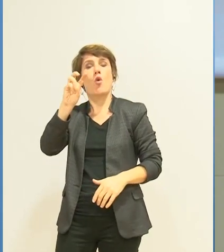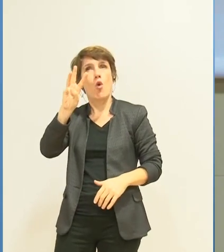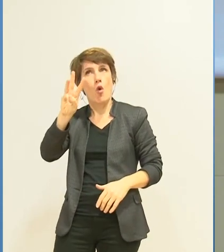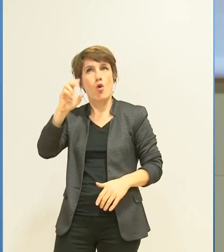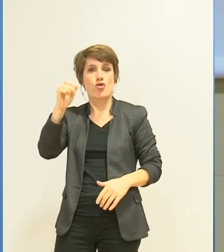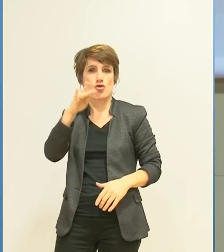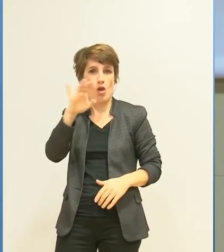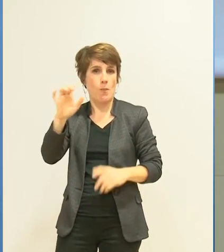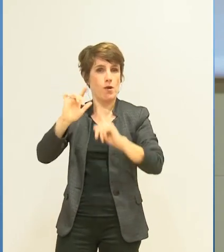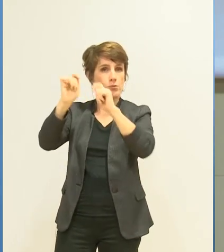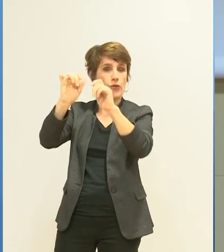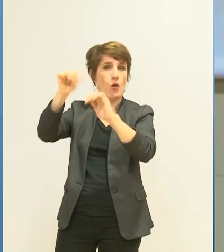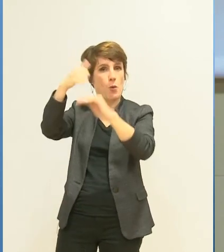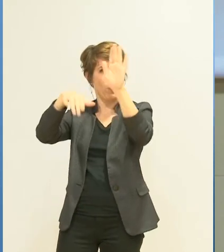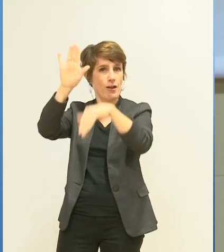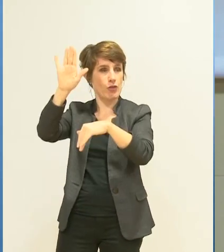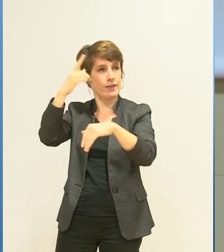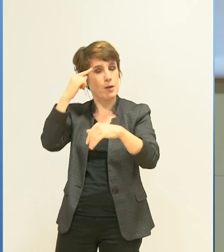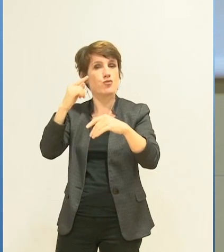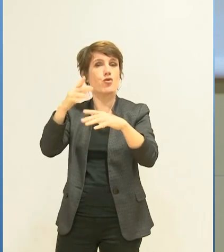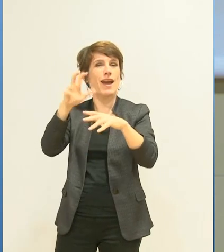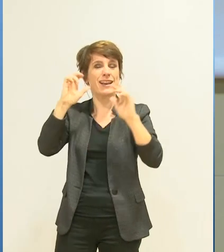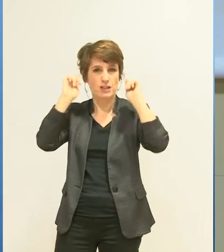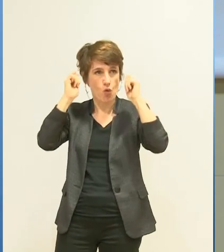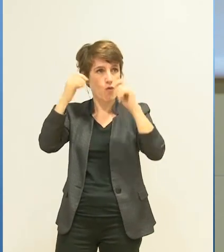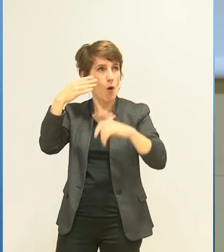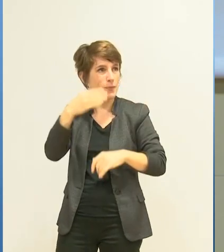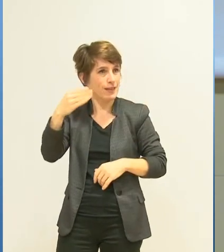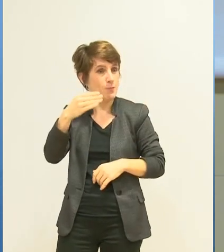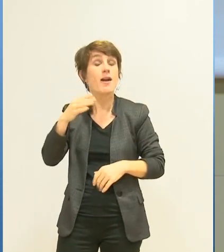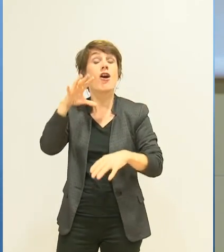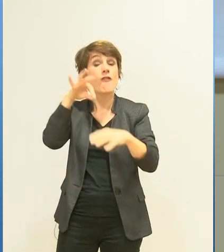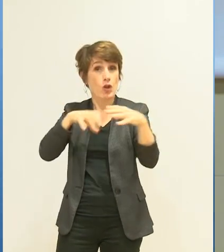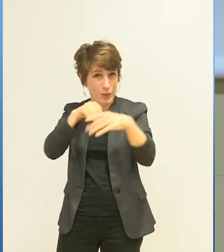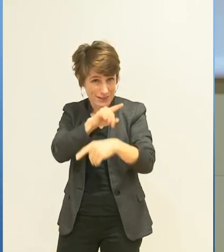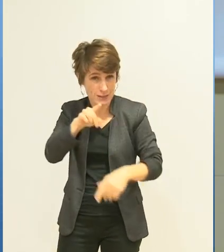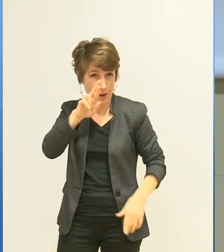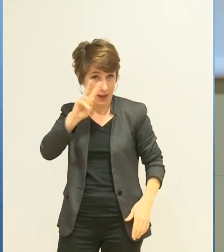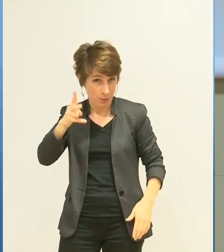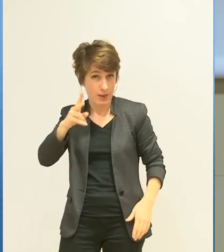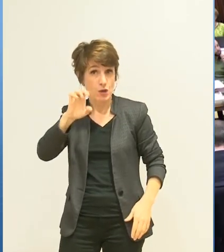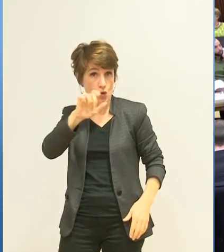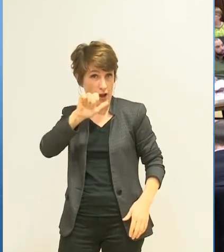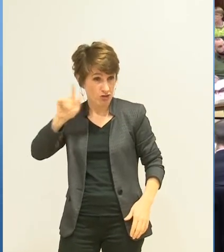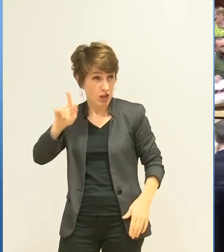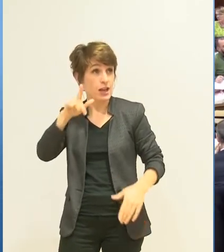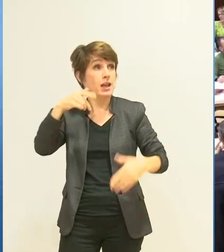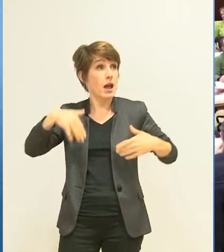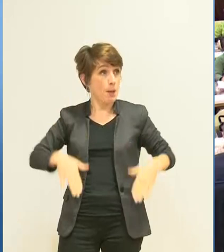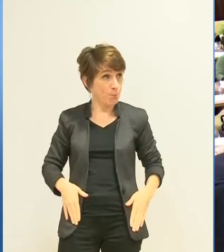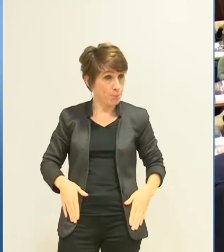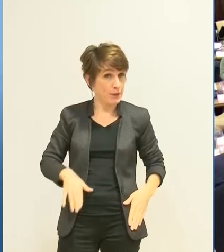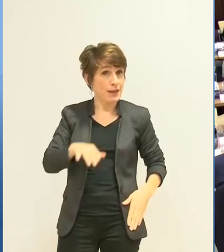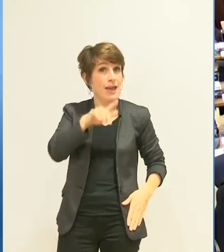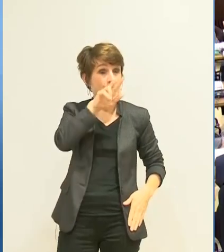classement de l'appel à projets graines de projet sur le site de l'ancien couvent des minimes qui ne prend pas part au vote rpe âgées qui s'abstient